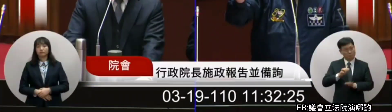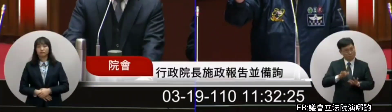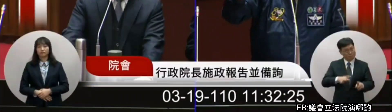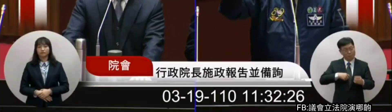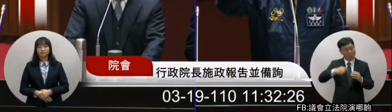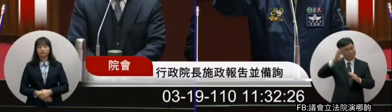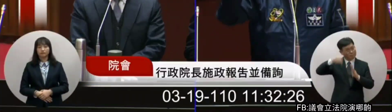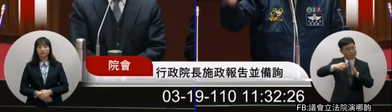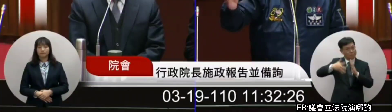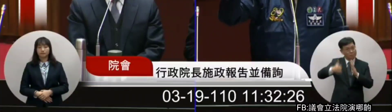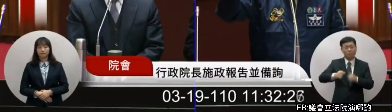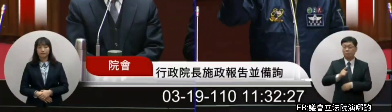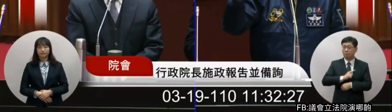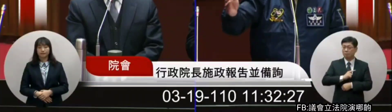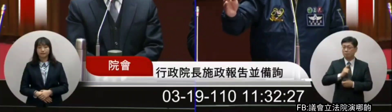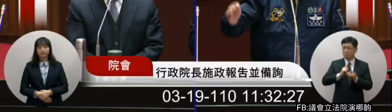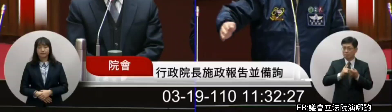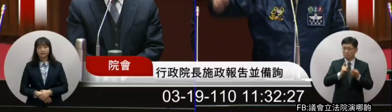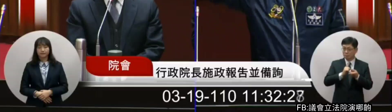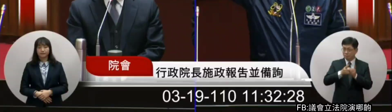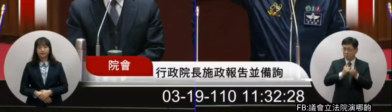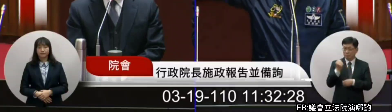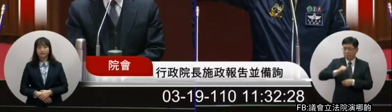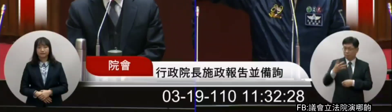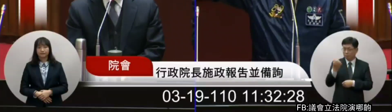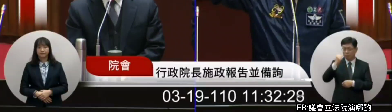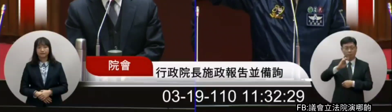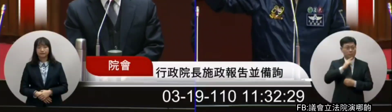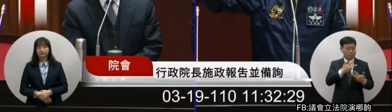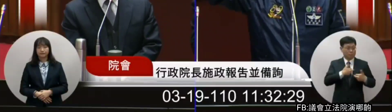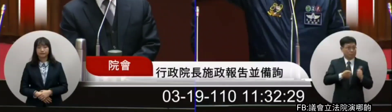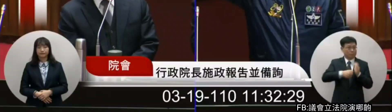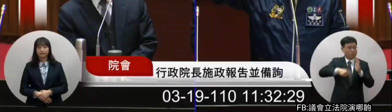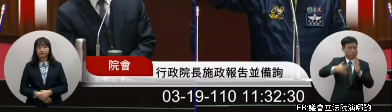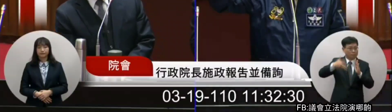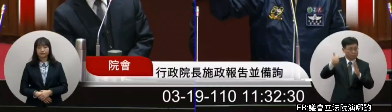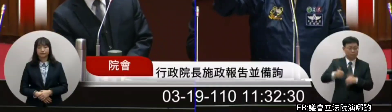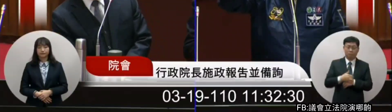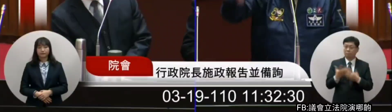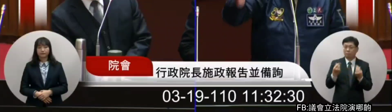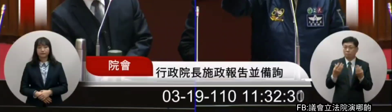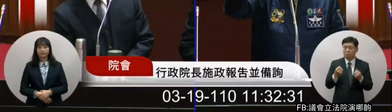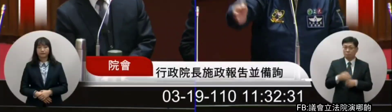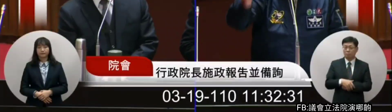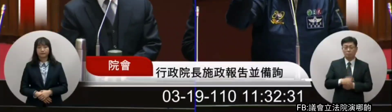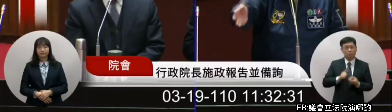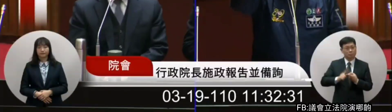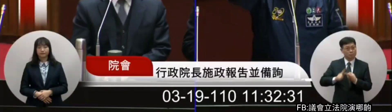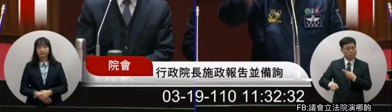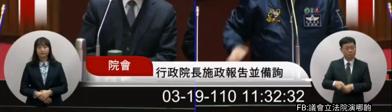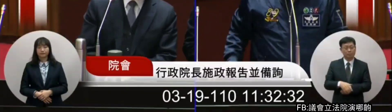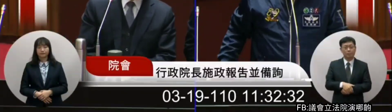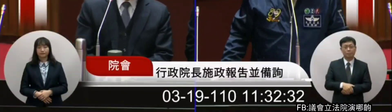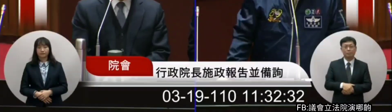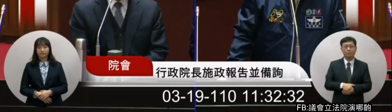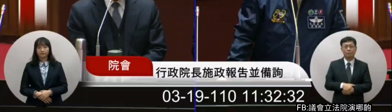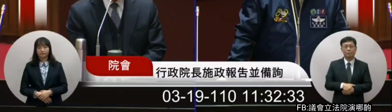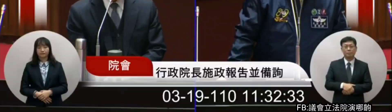苏院长。你有行使你的抵抗权，但是蔡副院长没有，是还是不是？